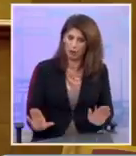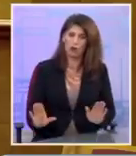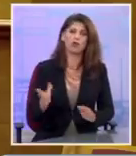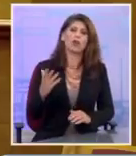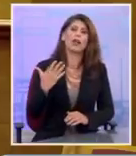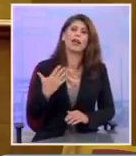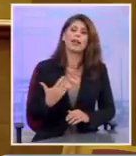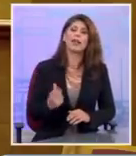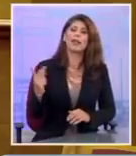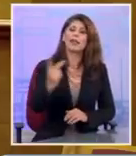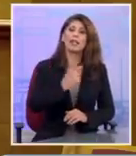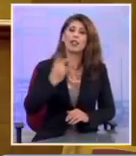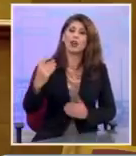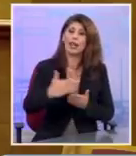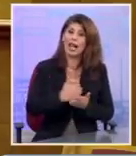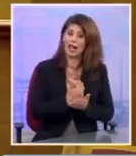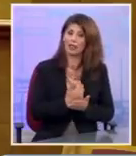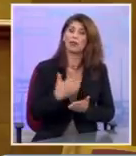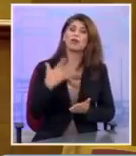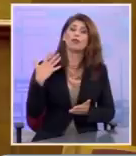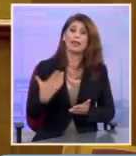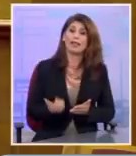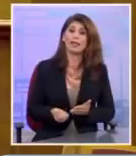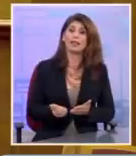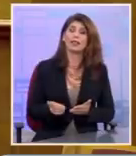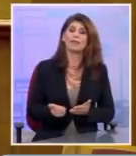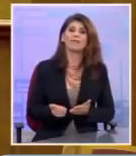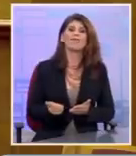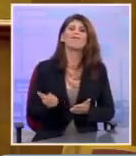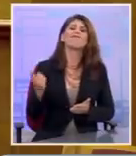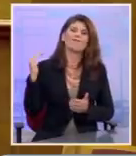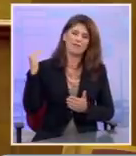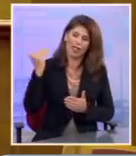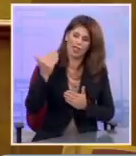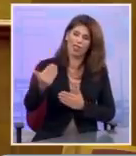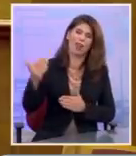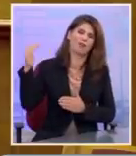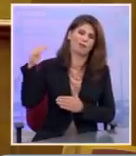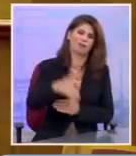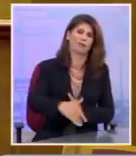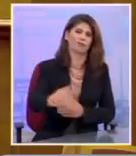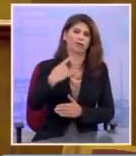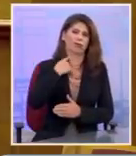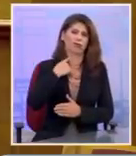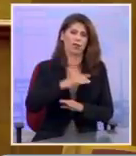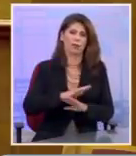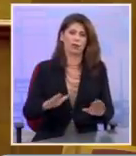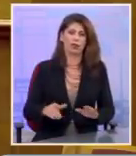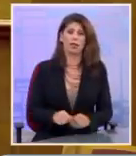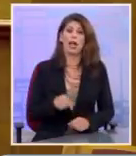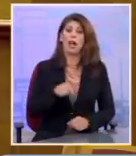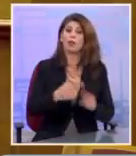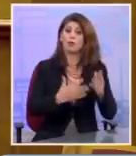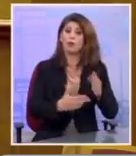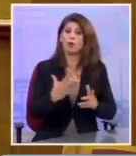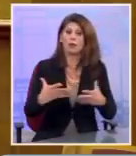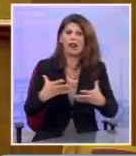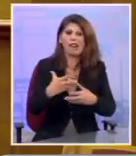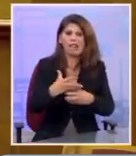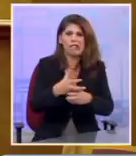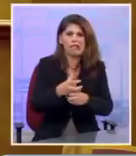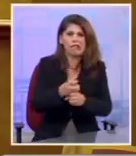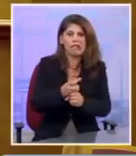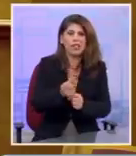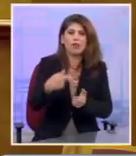είναι κοινωνικά άδικος, είναι καταδικασμένος να αποτύχει. Στραγγαλίζει με τους φόρους